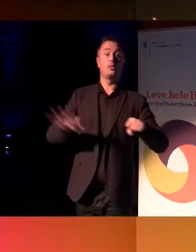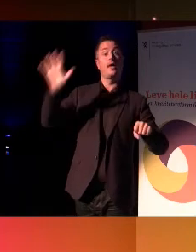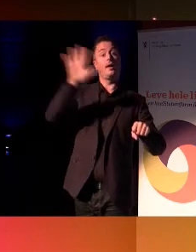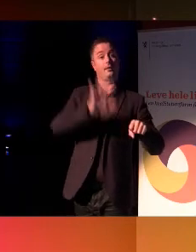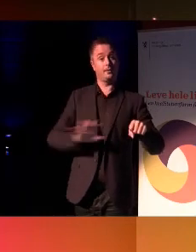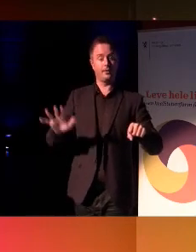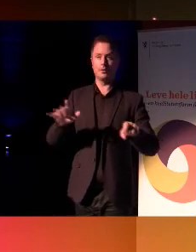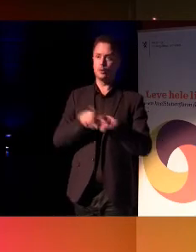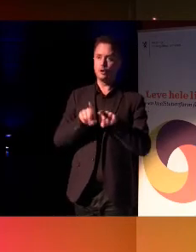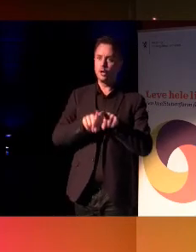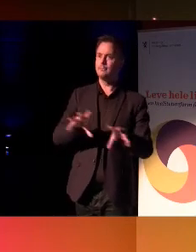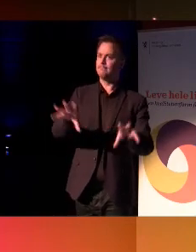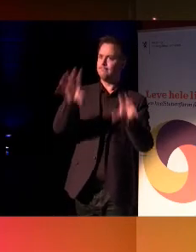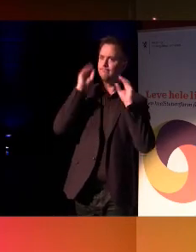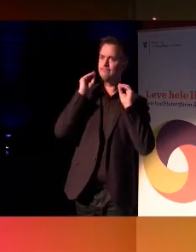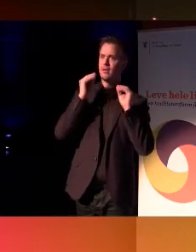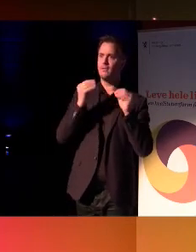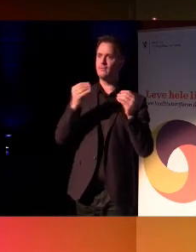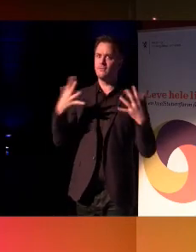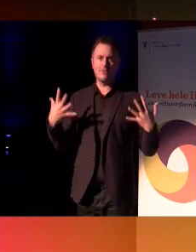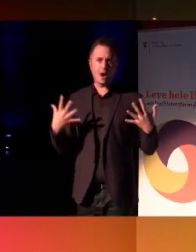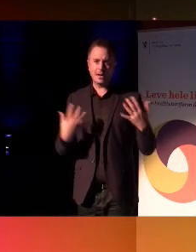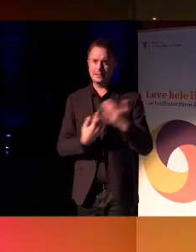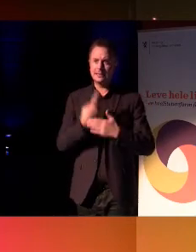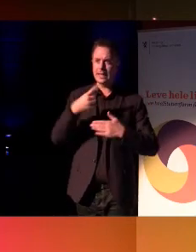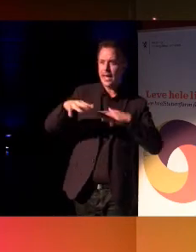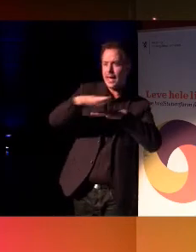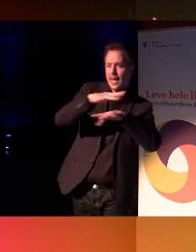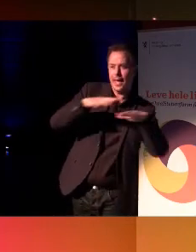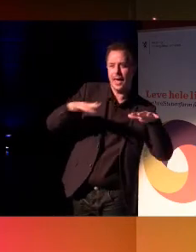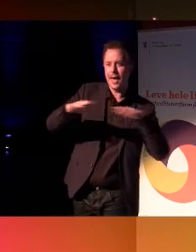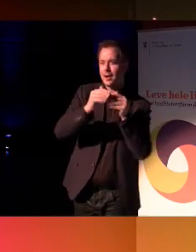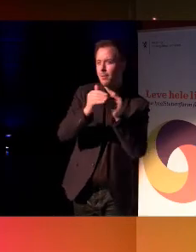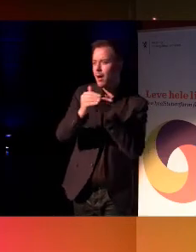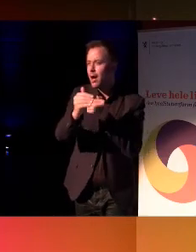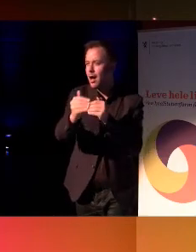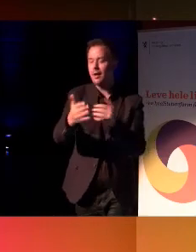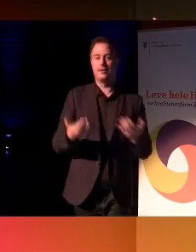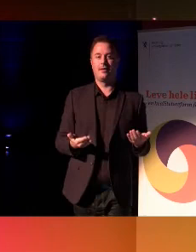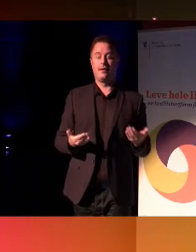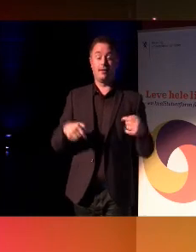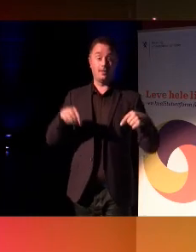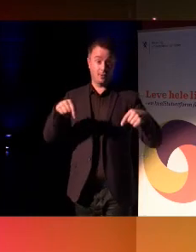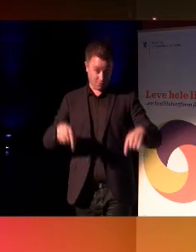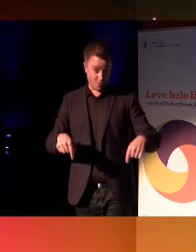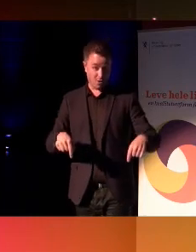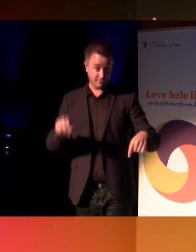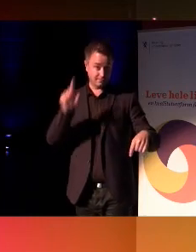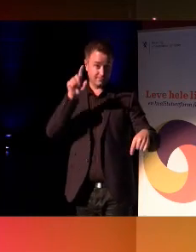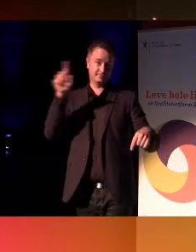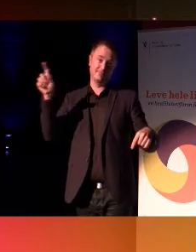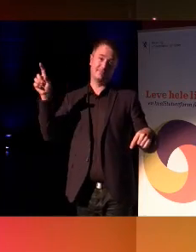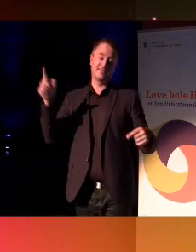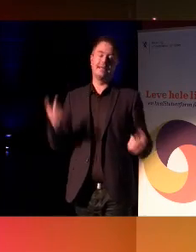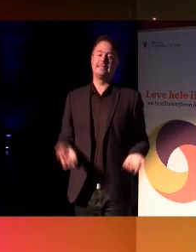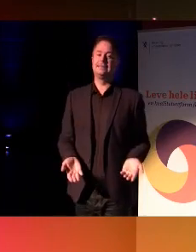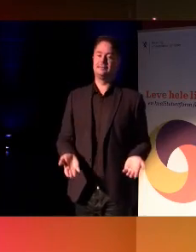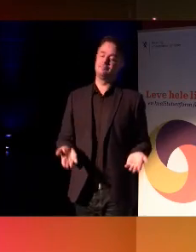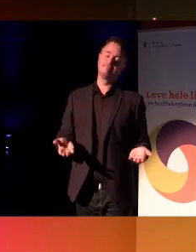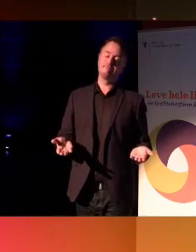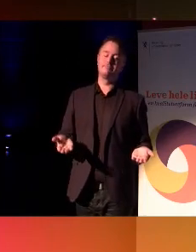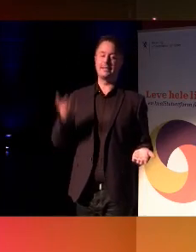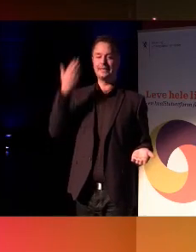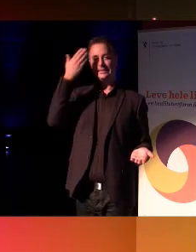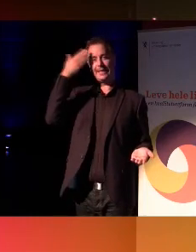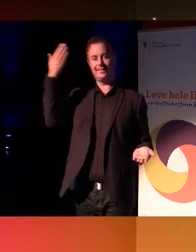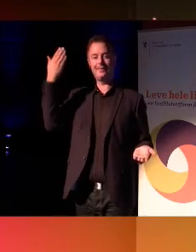ganske god førstehåndskjennskap til hva det som beveger seg. Og det som jeg skal gå inn på nå, det en kjent utfordring.